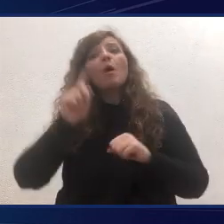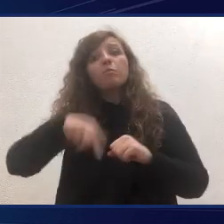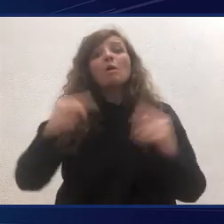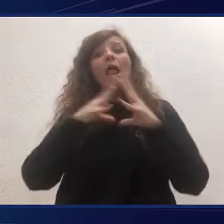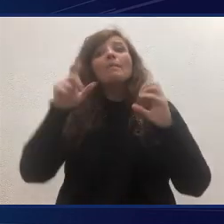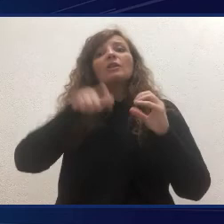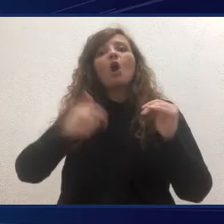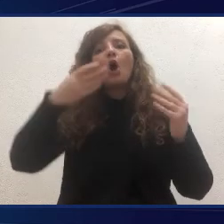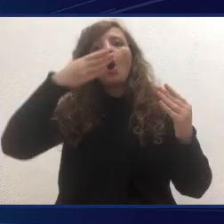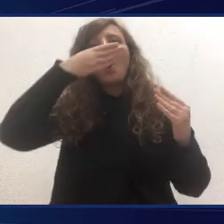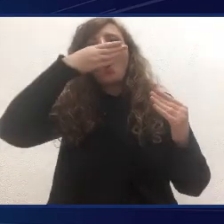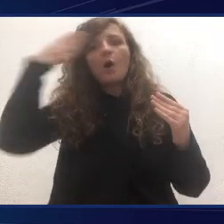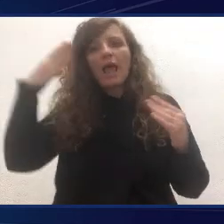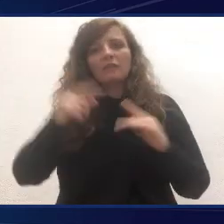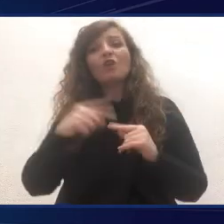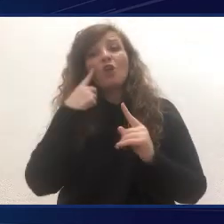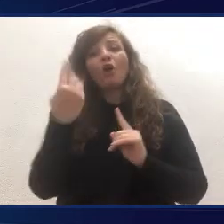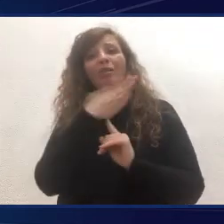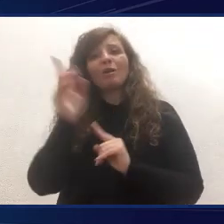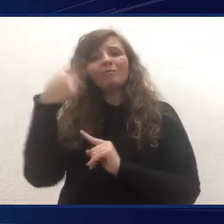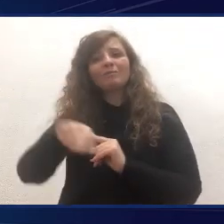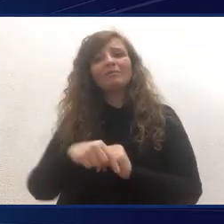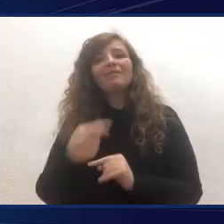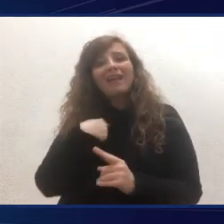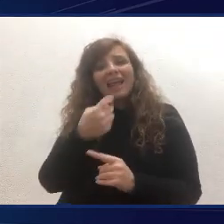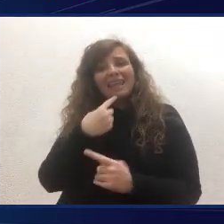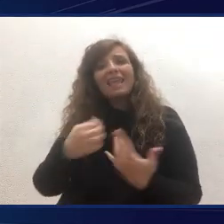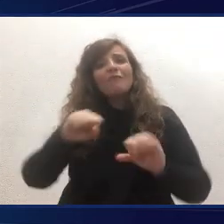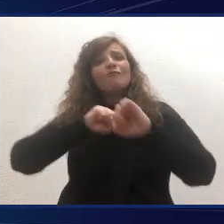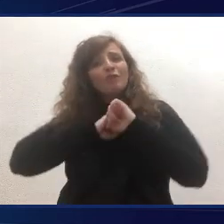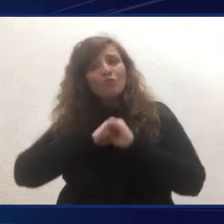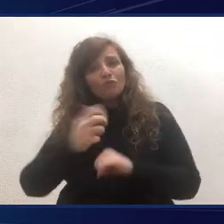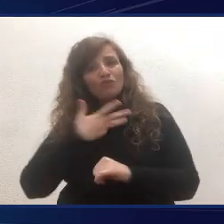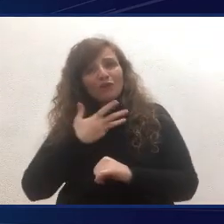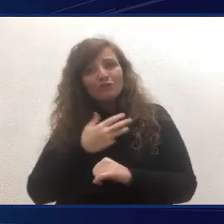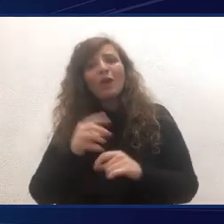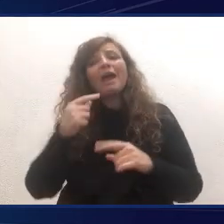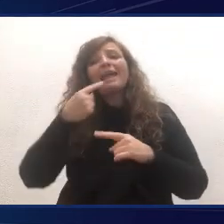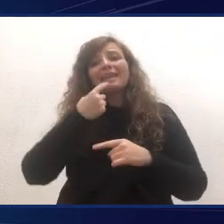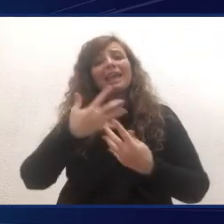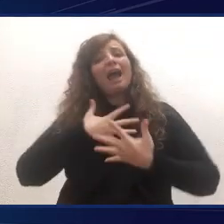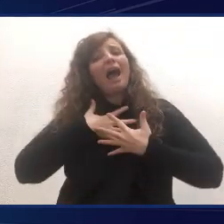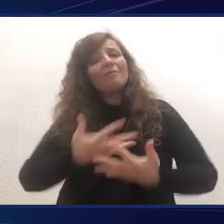che si può essere imprenditori onesti. Chi crede in quello che fa e ci